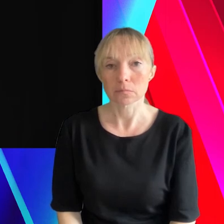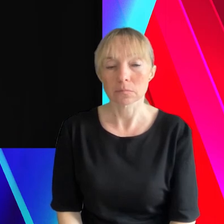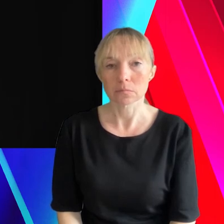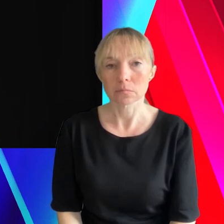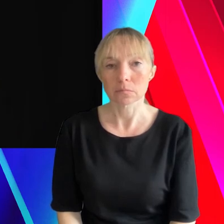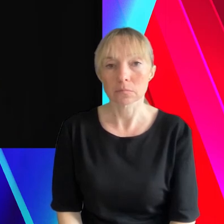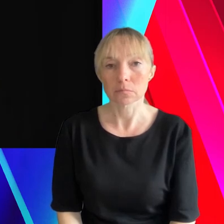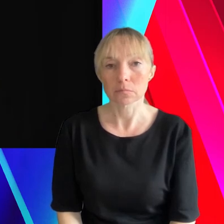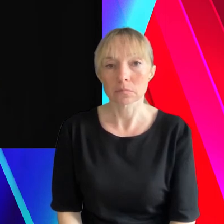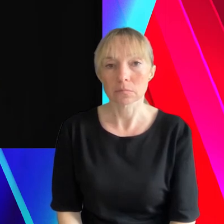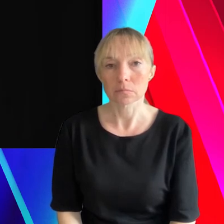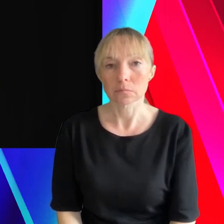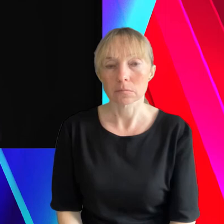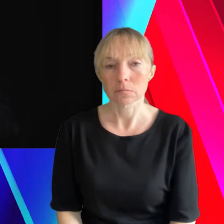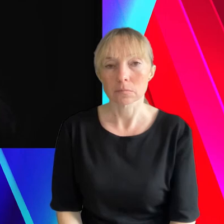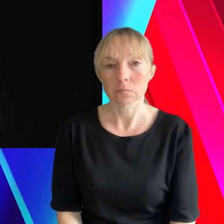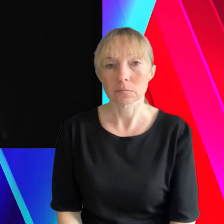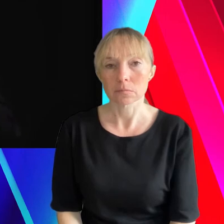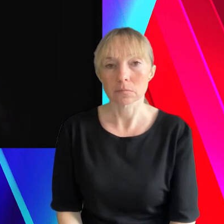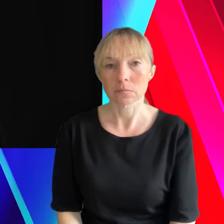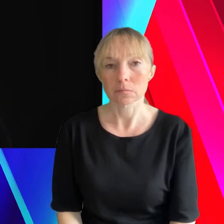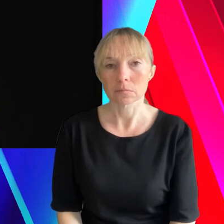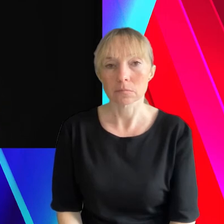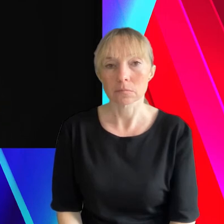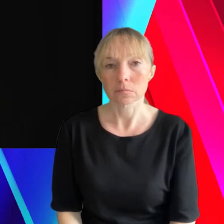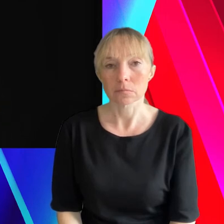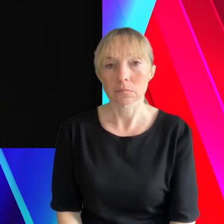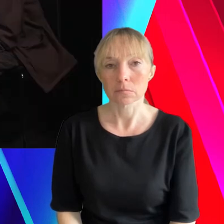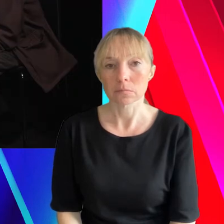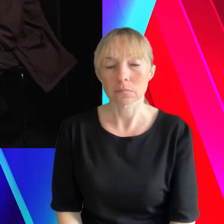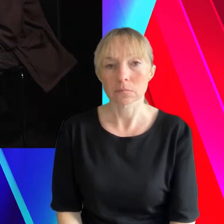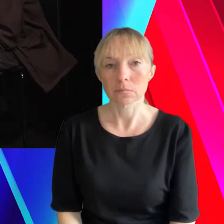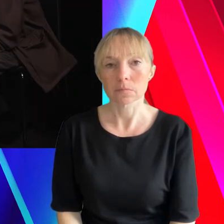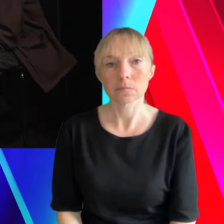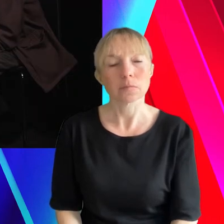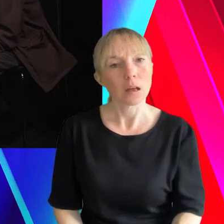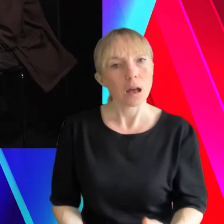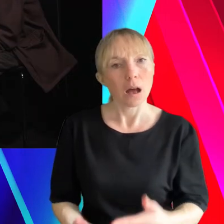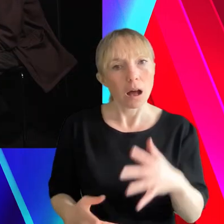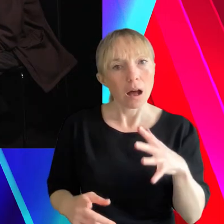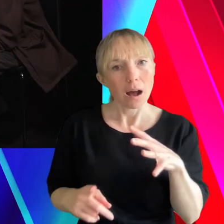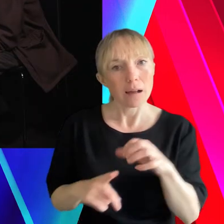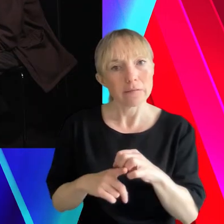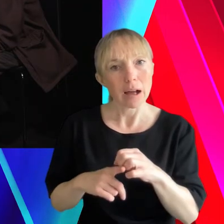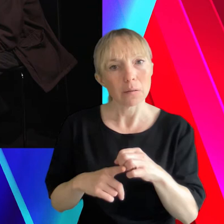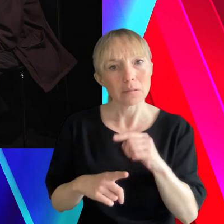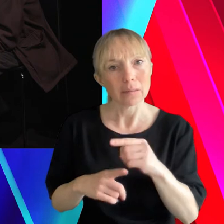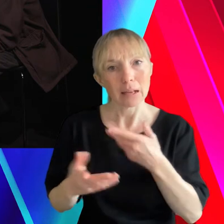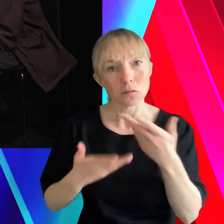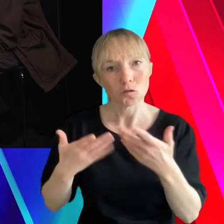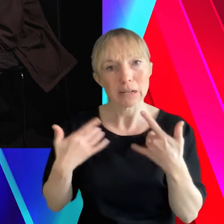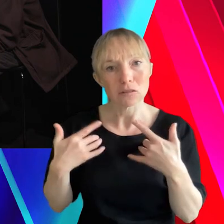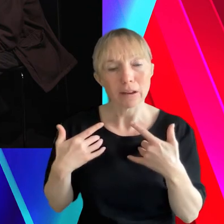توی داستان. همه چیزا قبلا اتفاق افتاده، اینا رو دارن هی دوباره بازگویی میکنن. And what I found interesting in the story and the